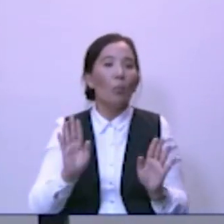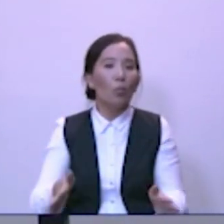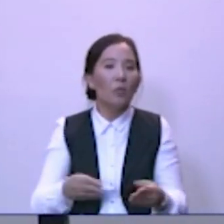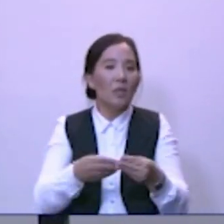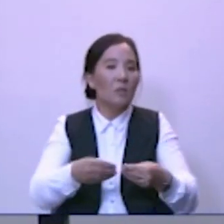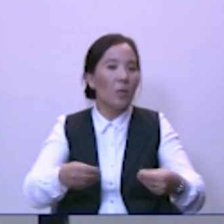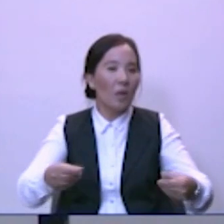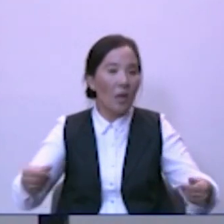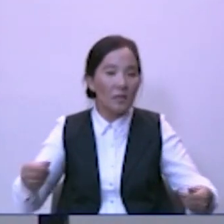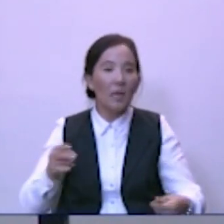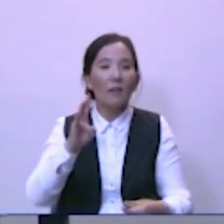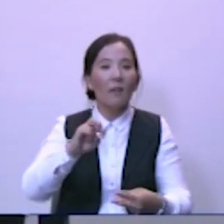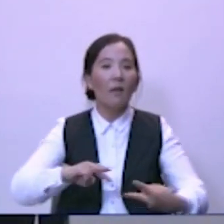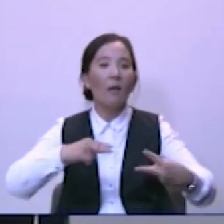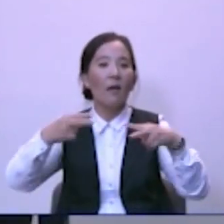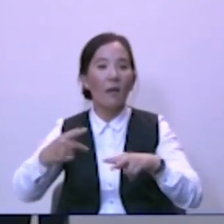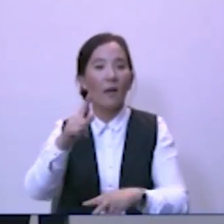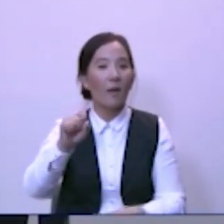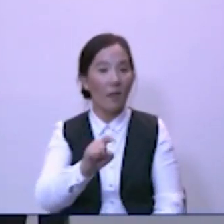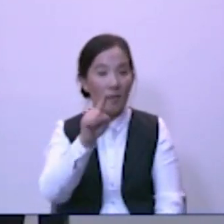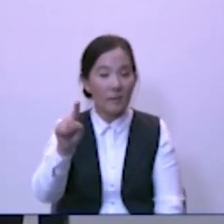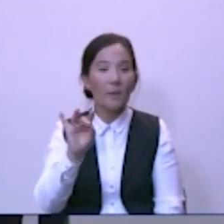на сернистый газ и